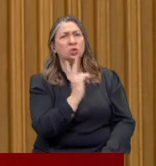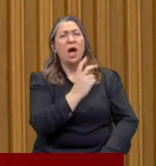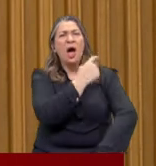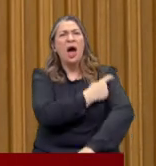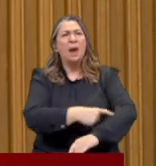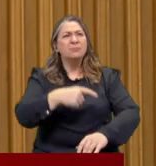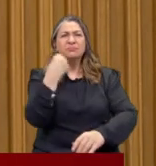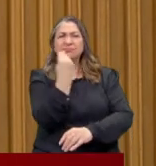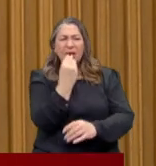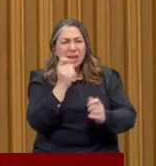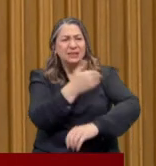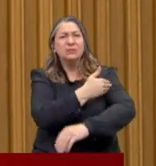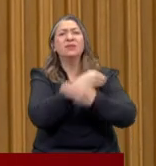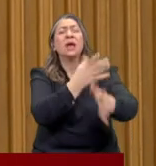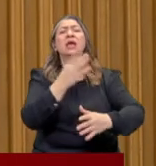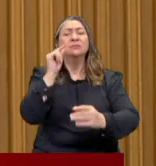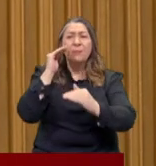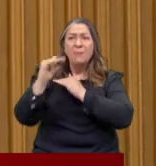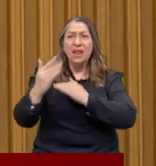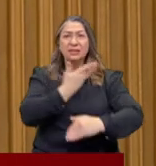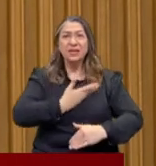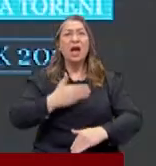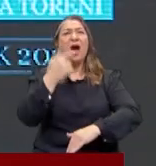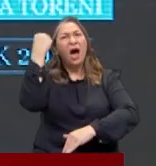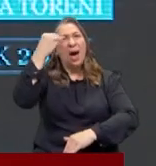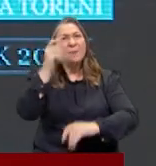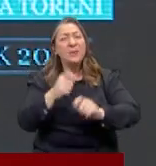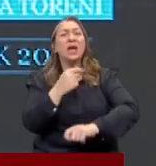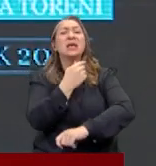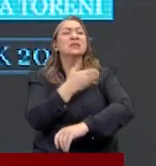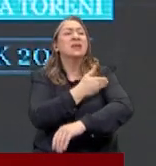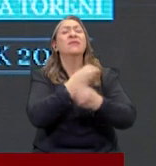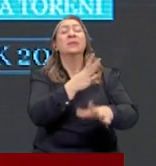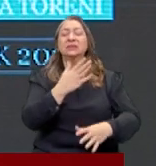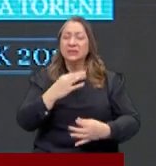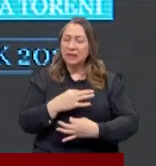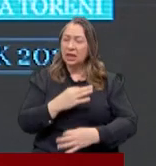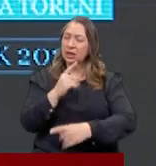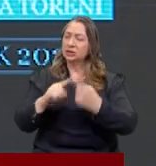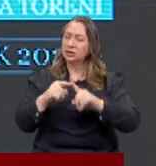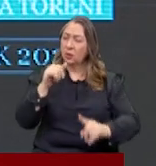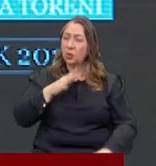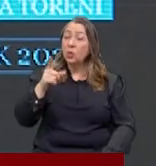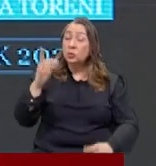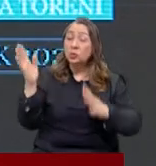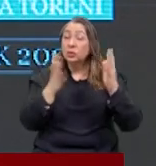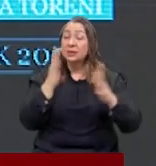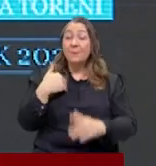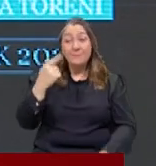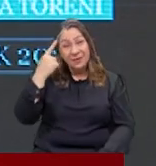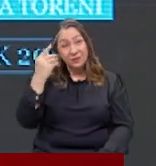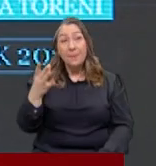hizmet etmez. Hiçbir milliyetçi haramzadelere hizmet etmez. Sayın Kılıçdaroğlu, safi rüzgarsın, uyarmadı